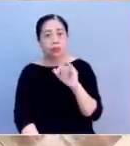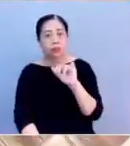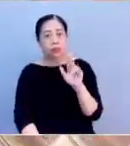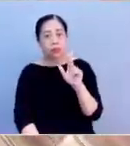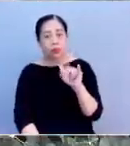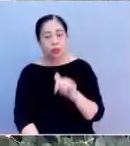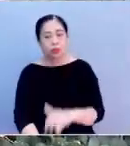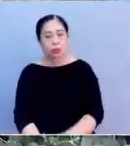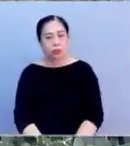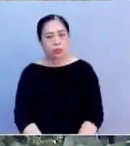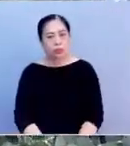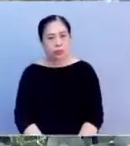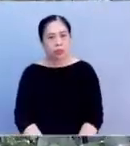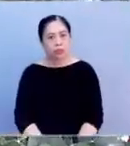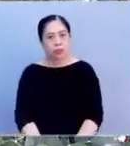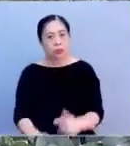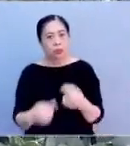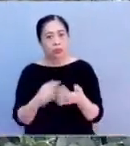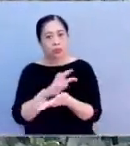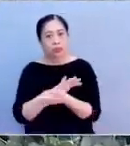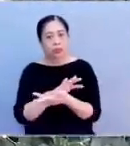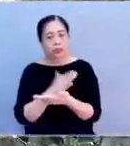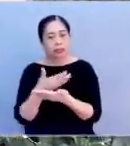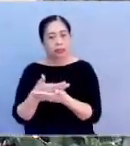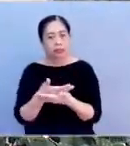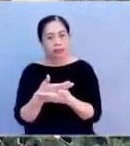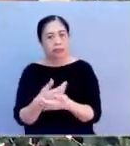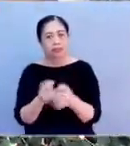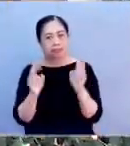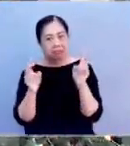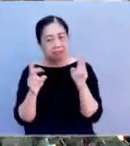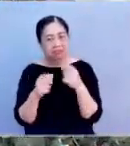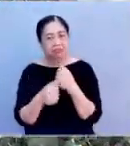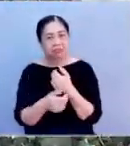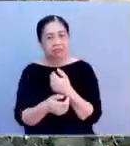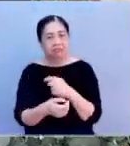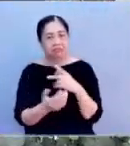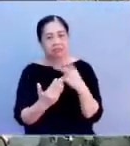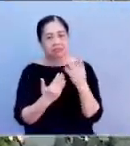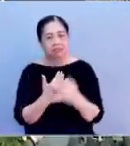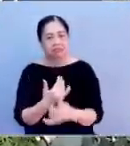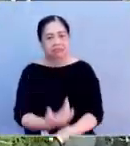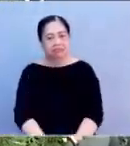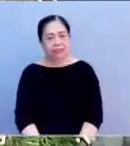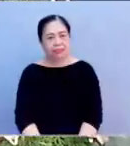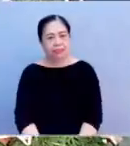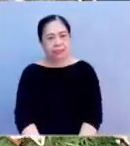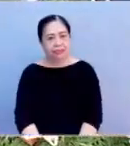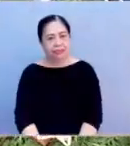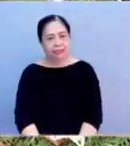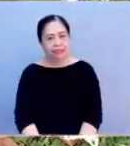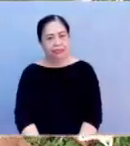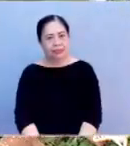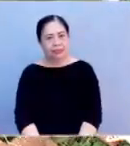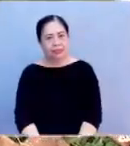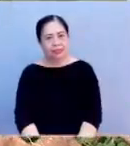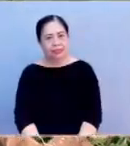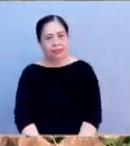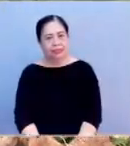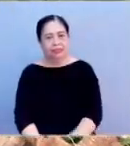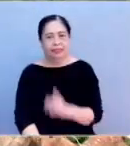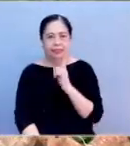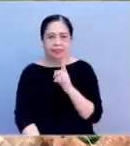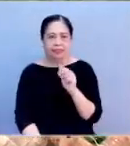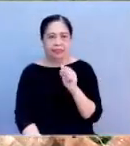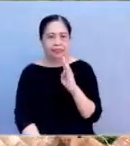Pandemic. Pandemic baby mo to. Pandemic baby. Okay. Pati ito, di ba, gusto mo talaga abaka, apo. Tapos ito